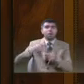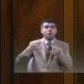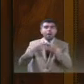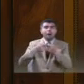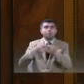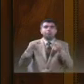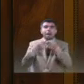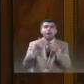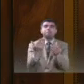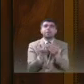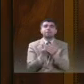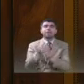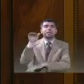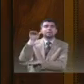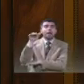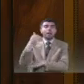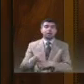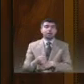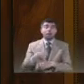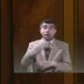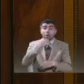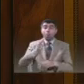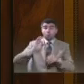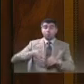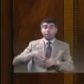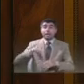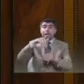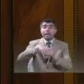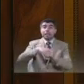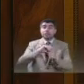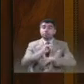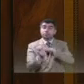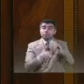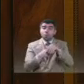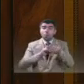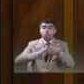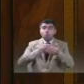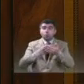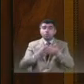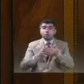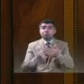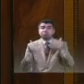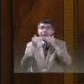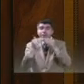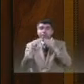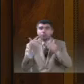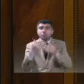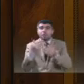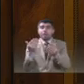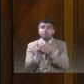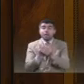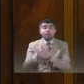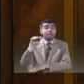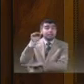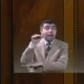وحدتنا الترابية، ويضعها حزبنا في صلب اهتماماته، فلا يمكن تمتين جبهتنا الداخلية في غياب